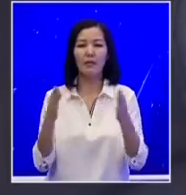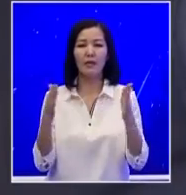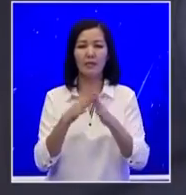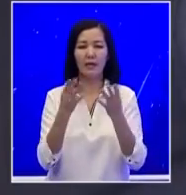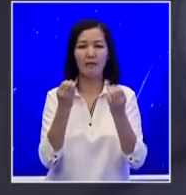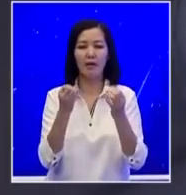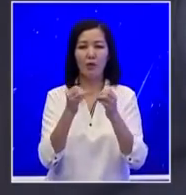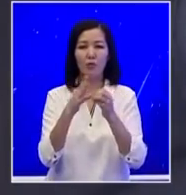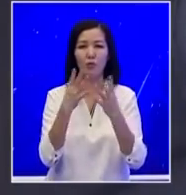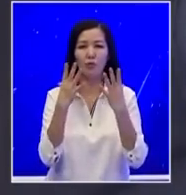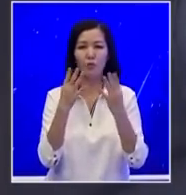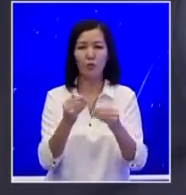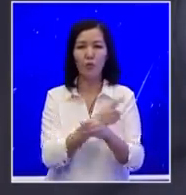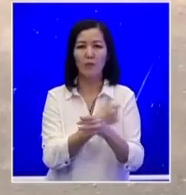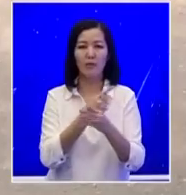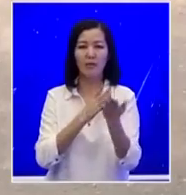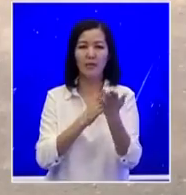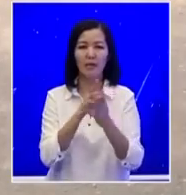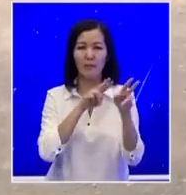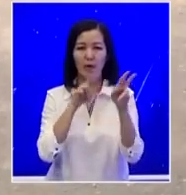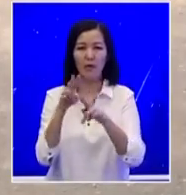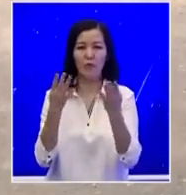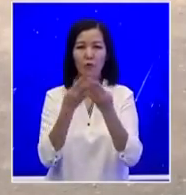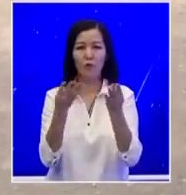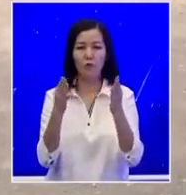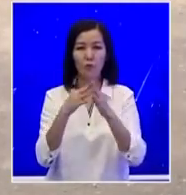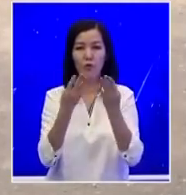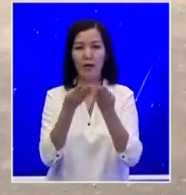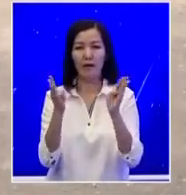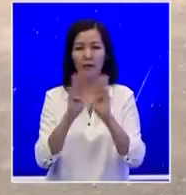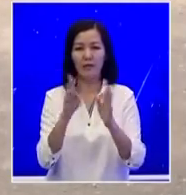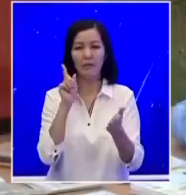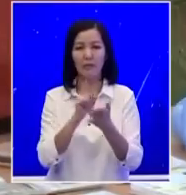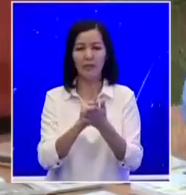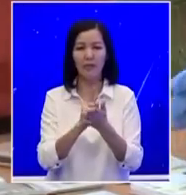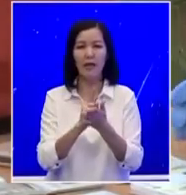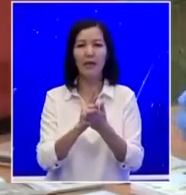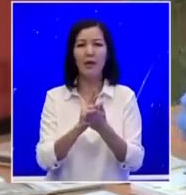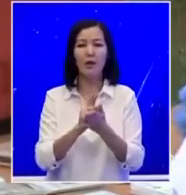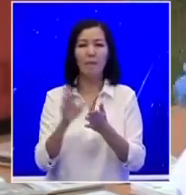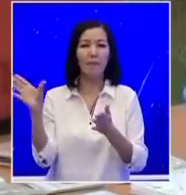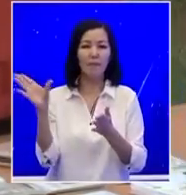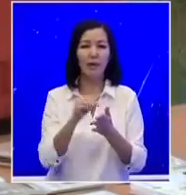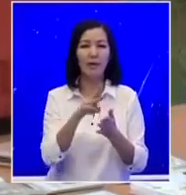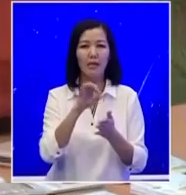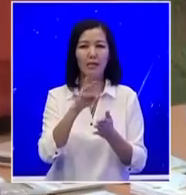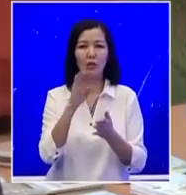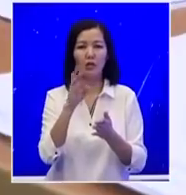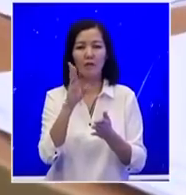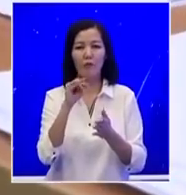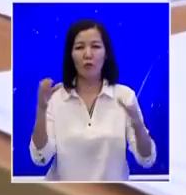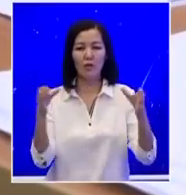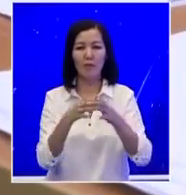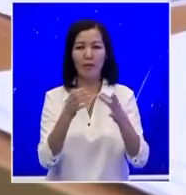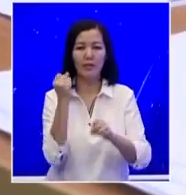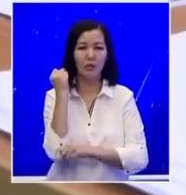тағы 14 күн медицина қызметкерлерінің бақылауында үй карантинінде болуға міндетті. Айта кетейік, олардың барлығы Теңіз